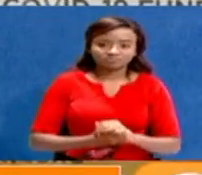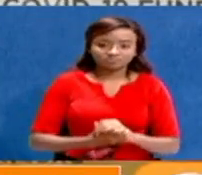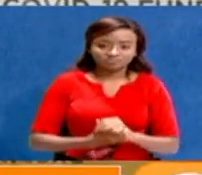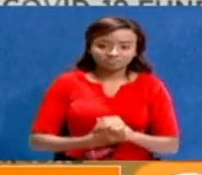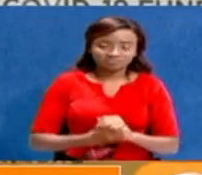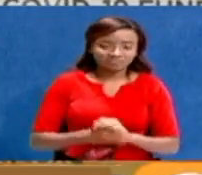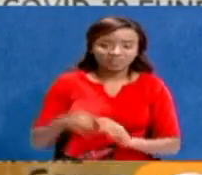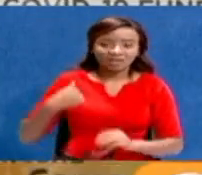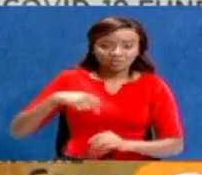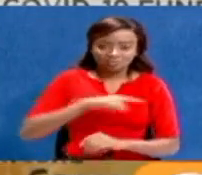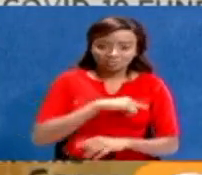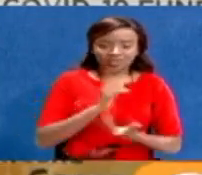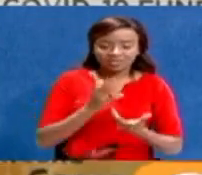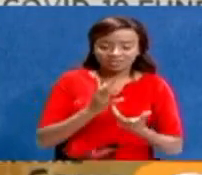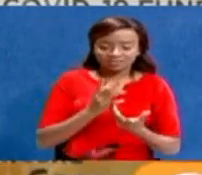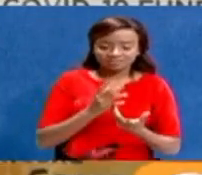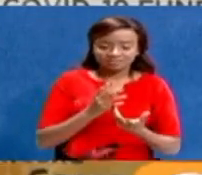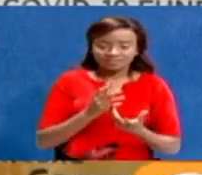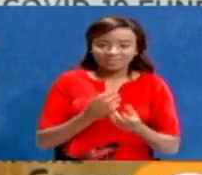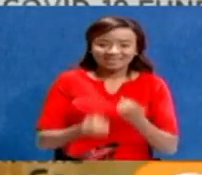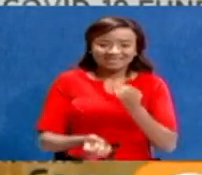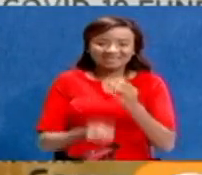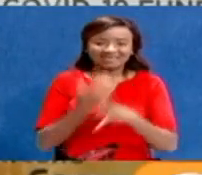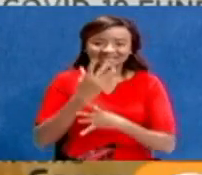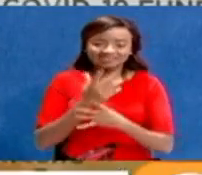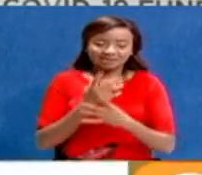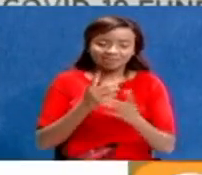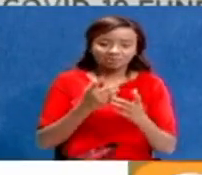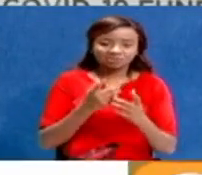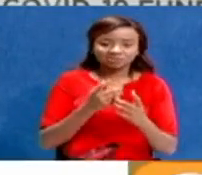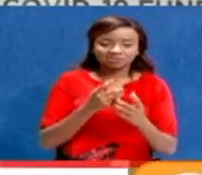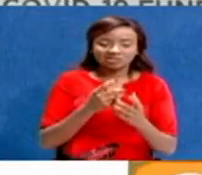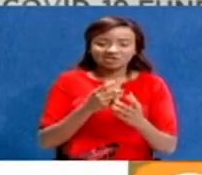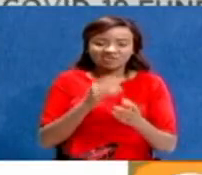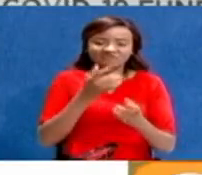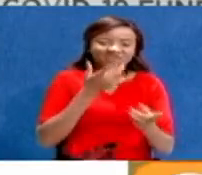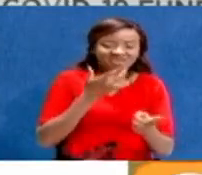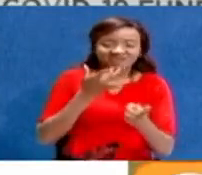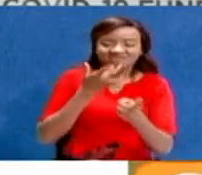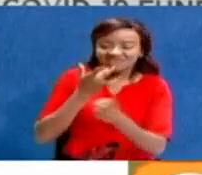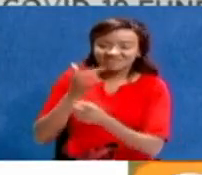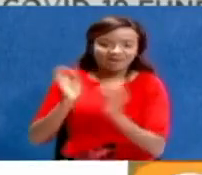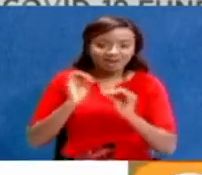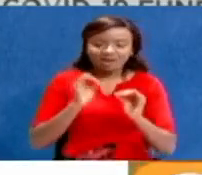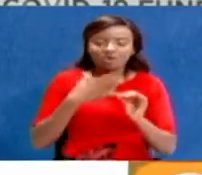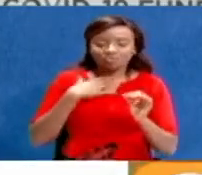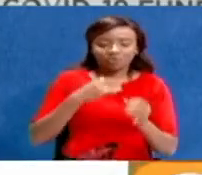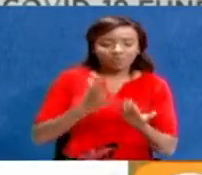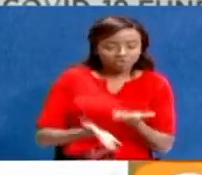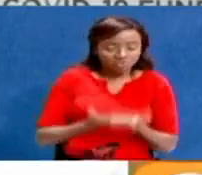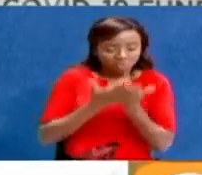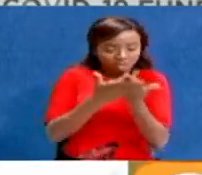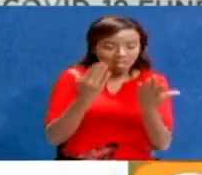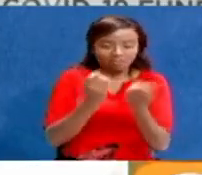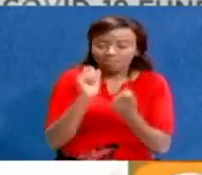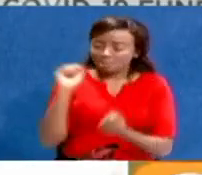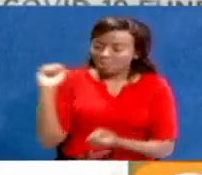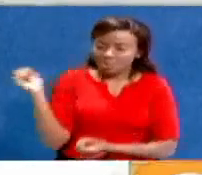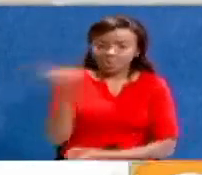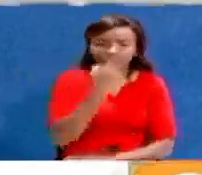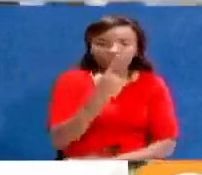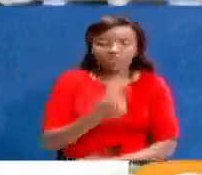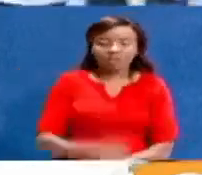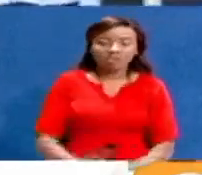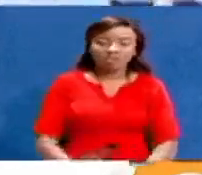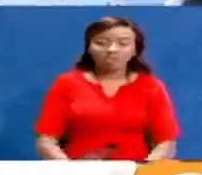we don't create a lot of bureaucracy in terms of distribution. We want the beneficiaries to get the benefit of